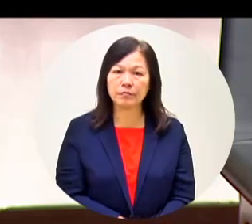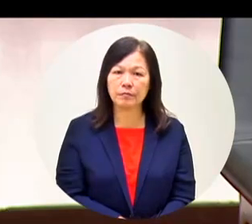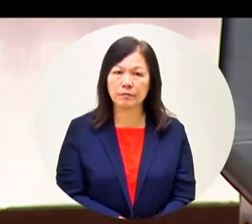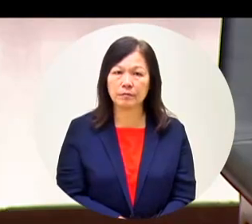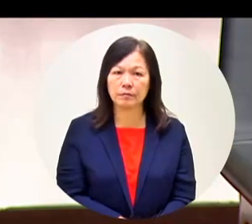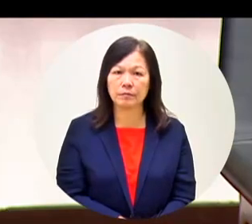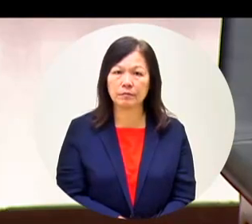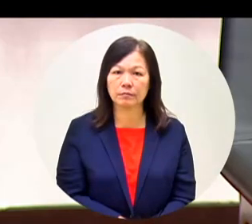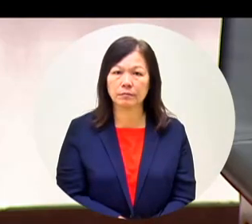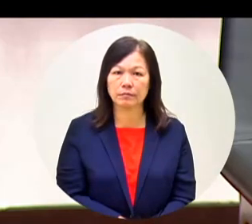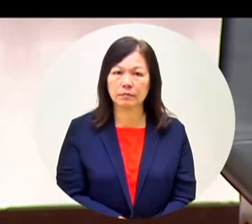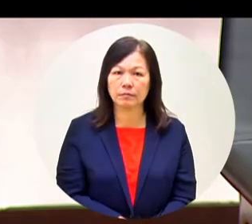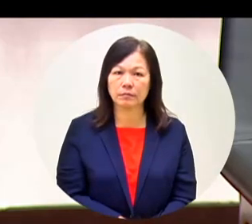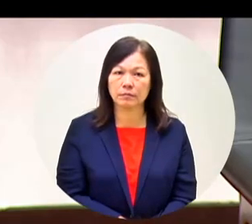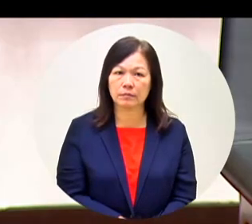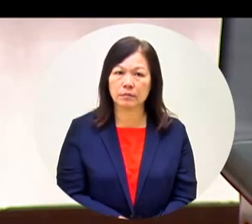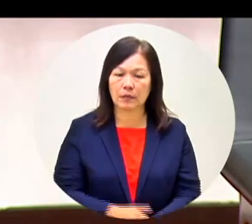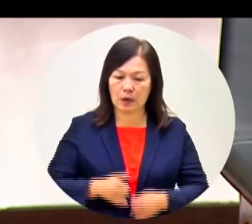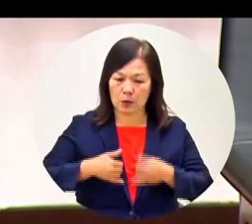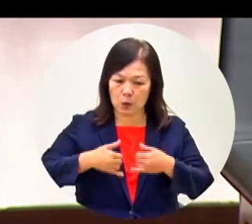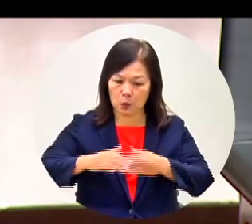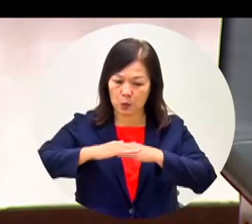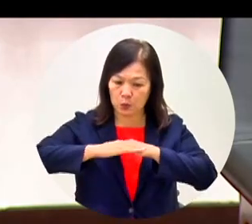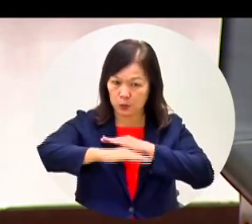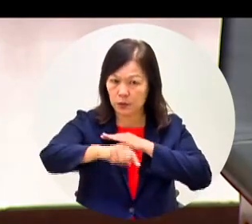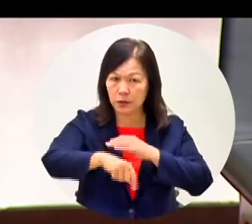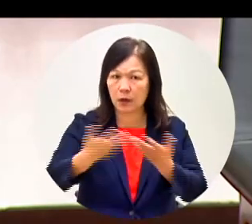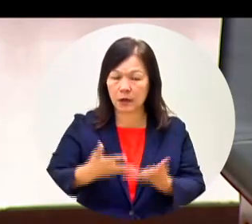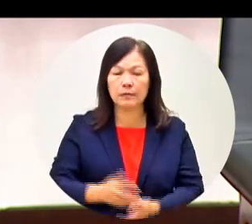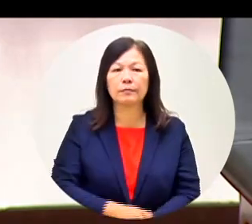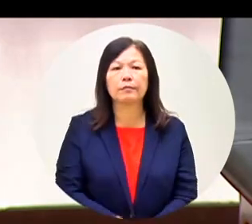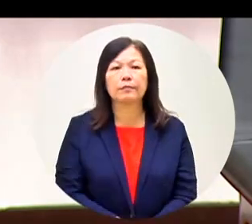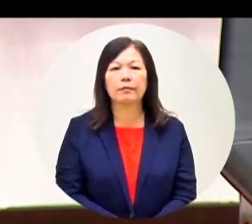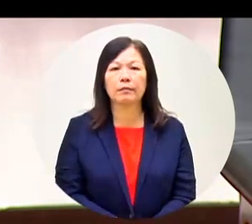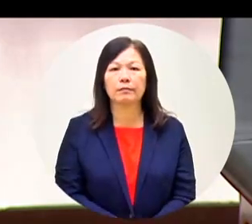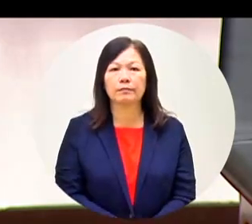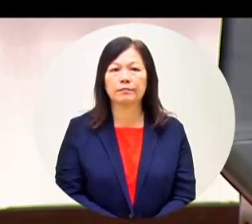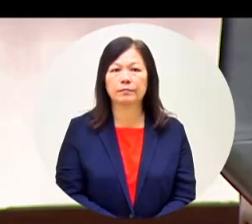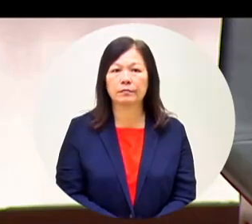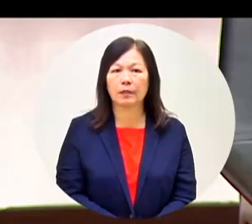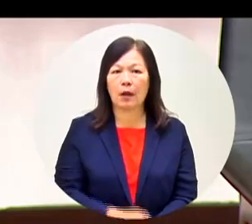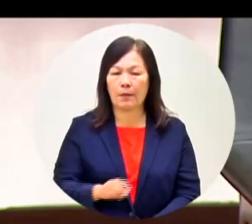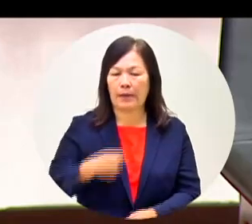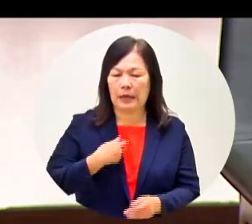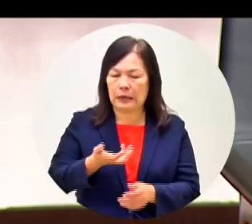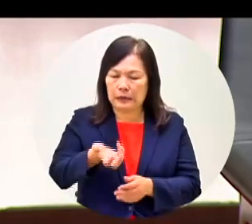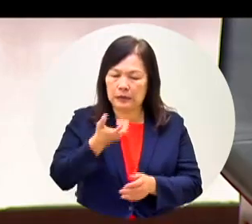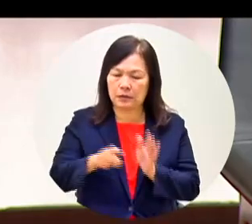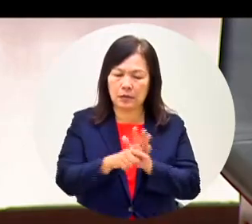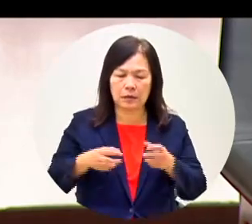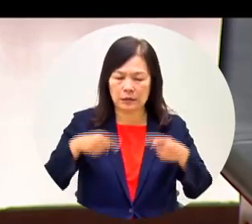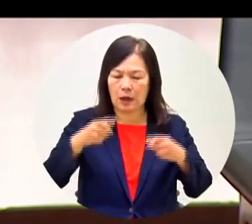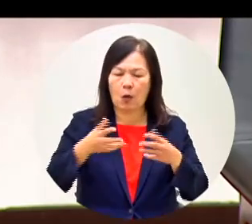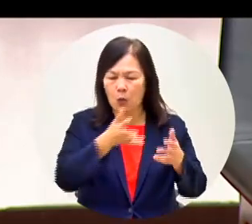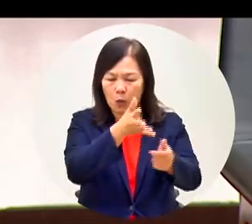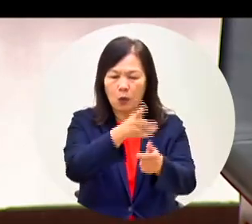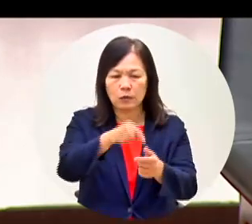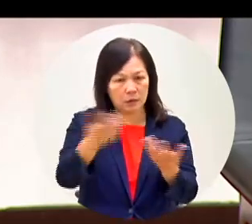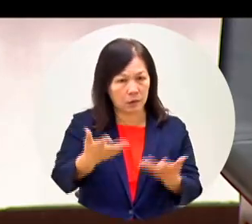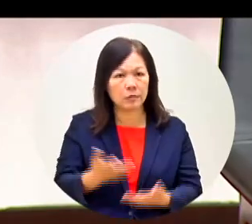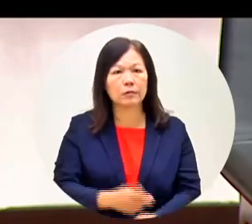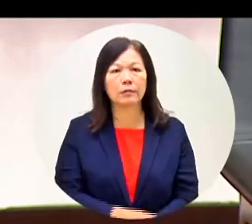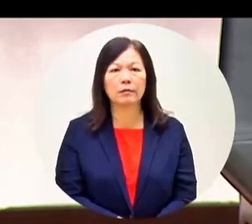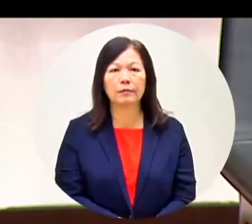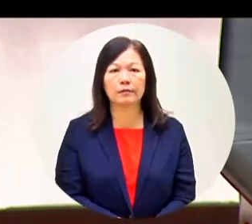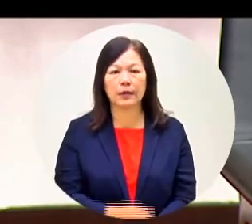路平专案，本席在这边我们其实在议会也常常在咨询这个议题，我也希望还给高雄市